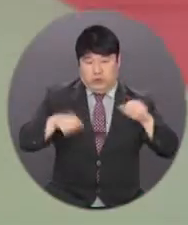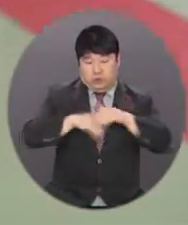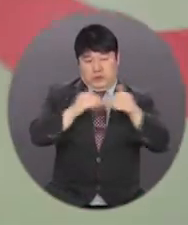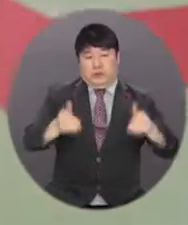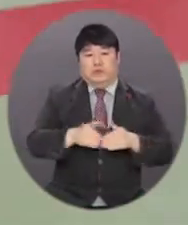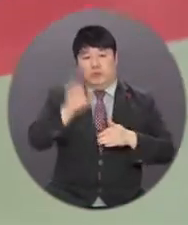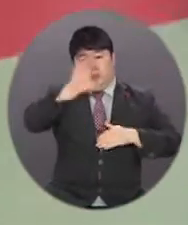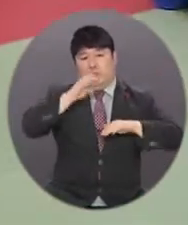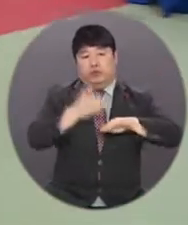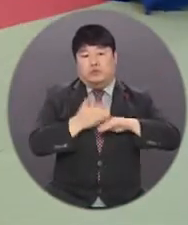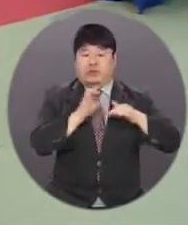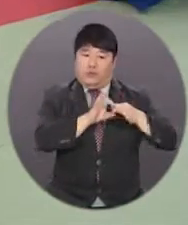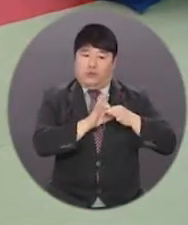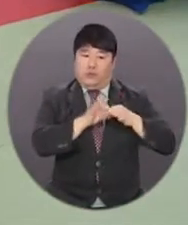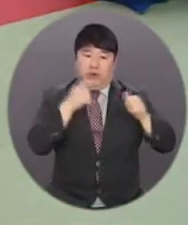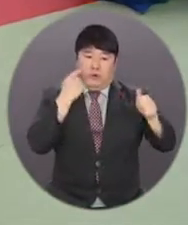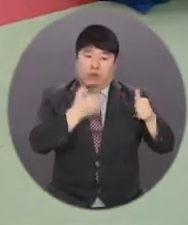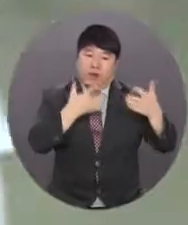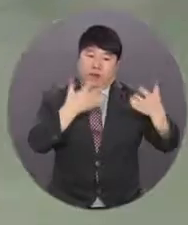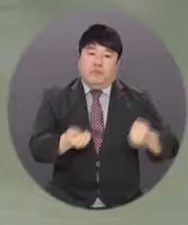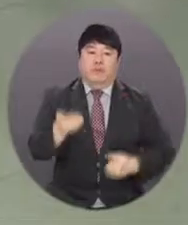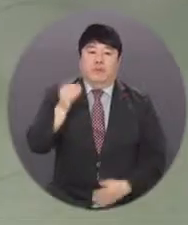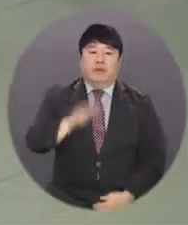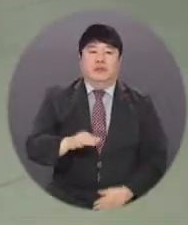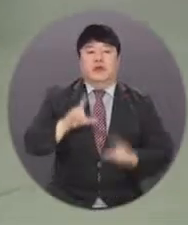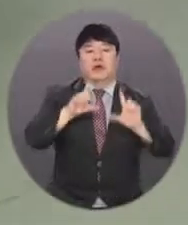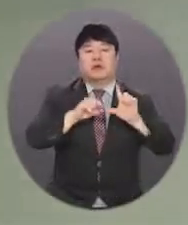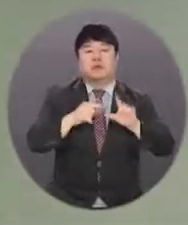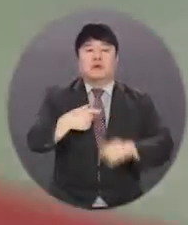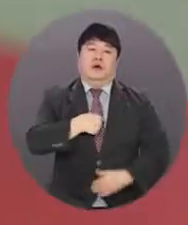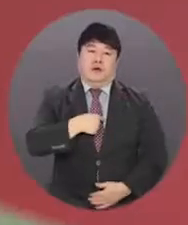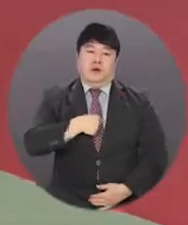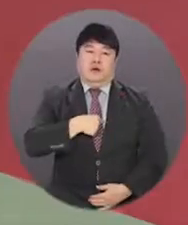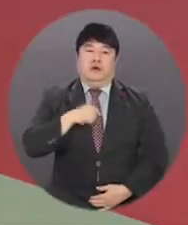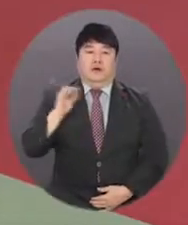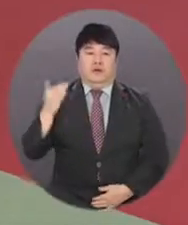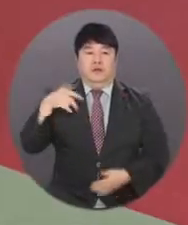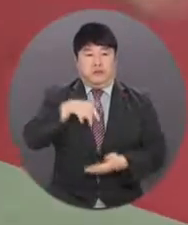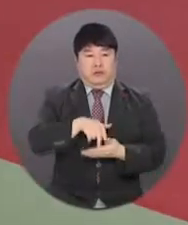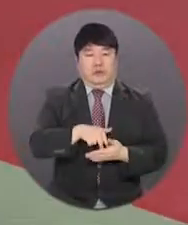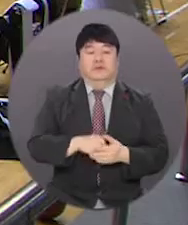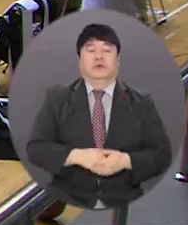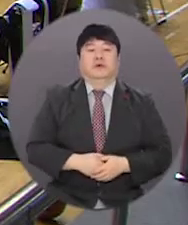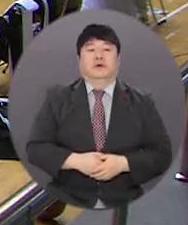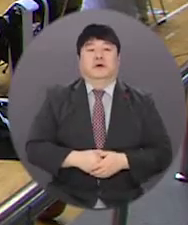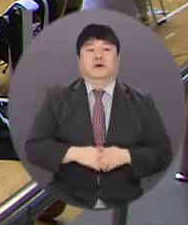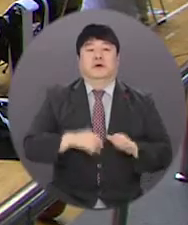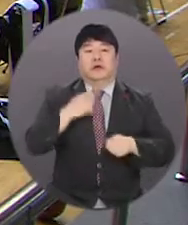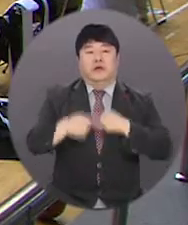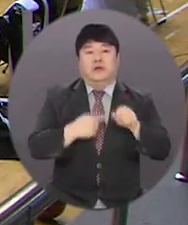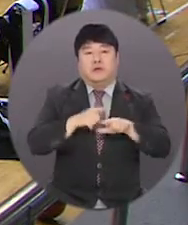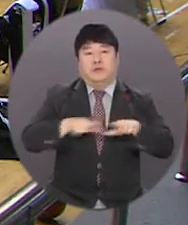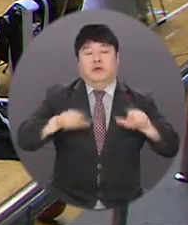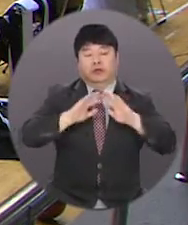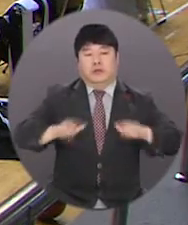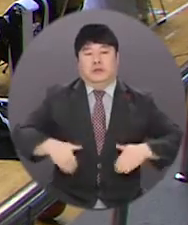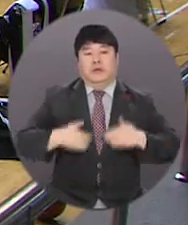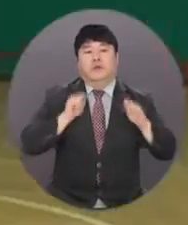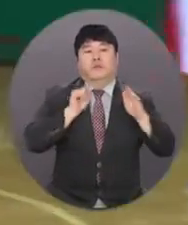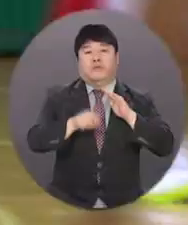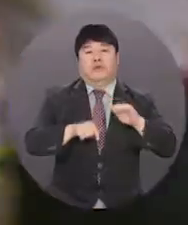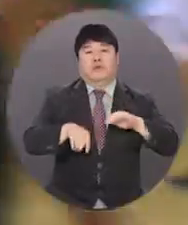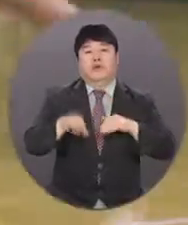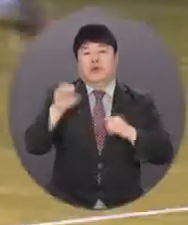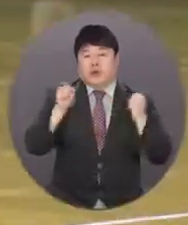스포츠팀들의 전지훈련 관련 문의가 폭주하고 있지만 대부분 거절할 수밖에 없는 상황입니다. 한 해 평균 전남 지역을 찾는